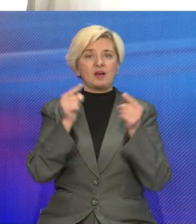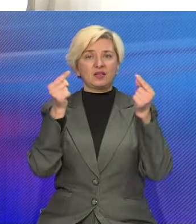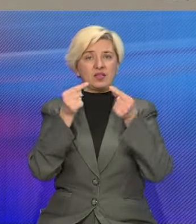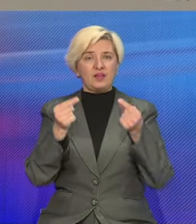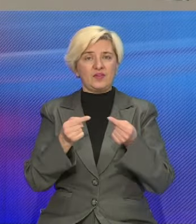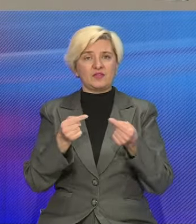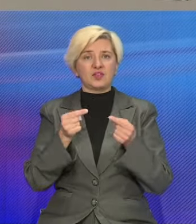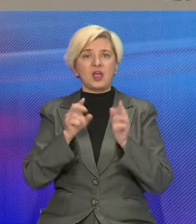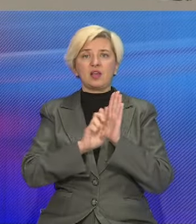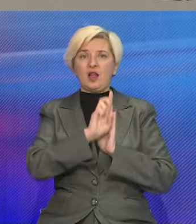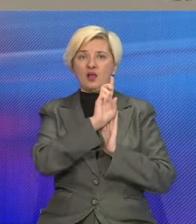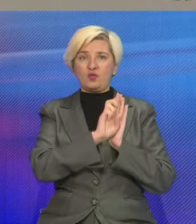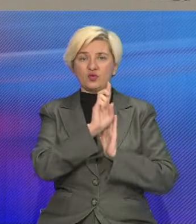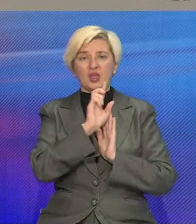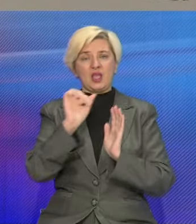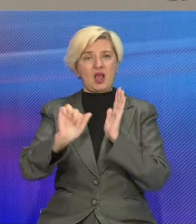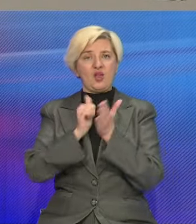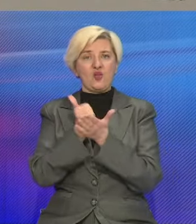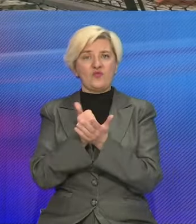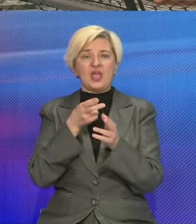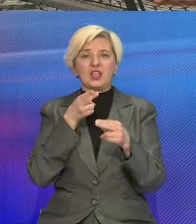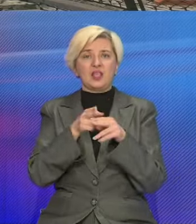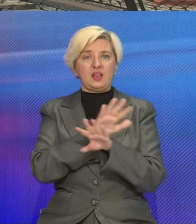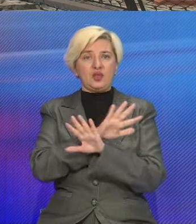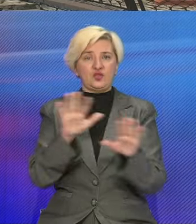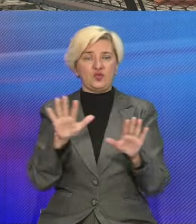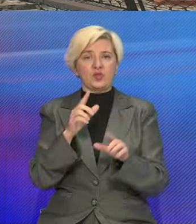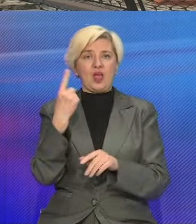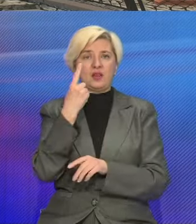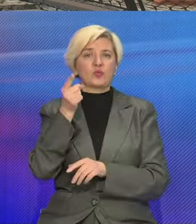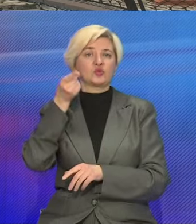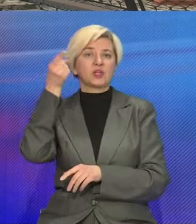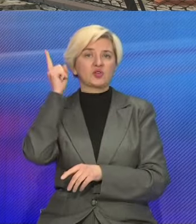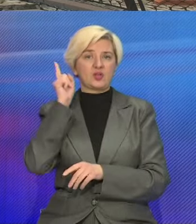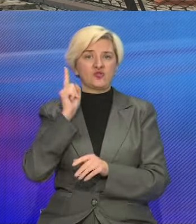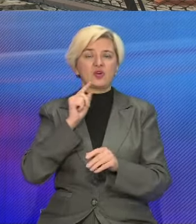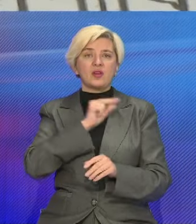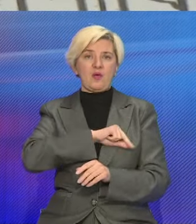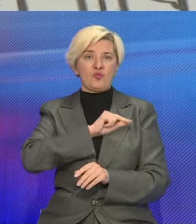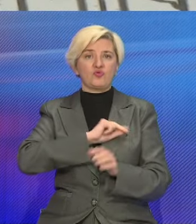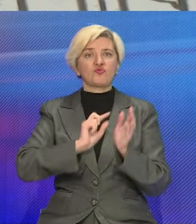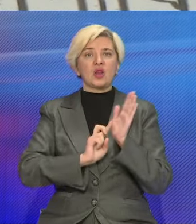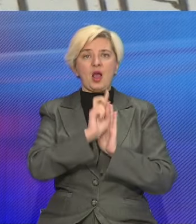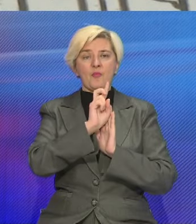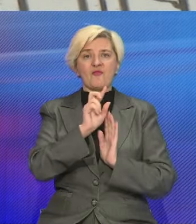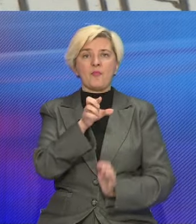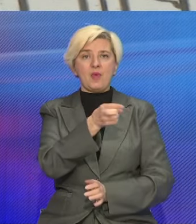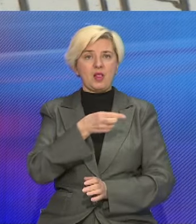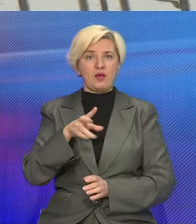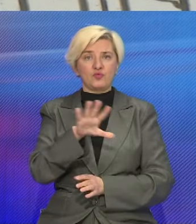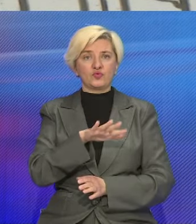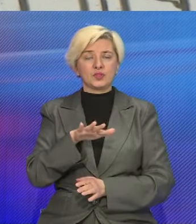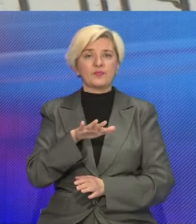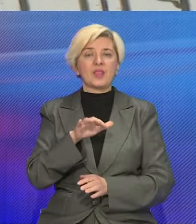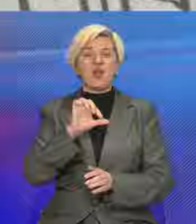с калужай, і галунне ни у якім разі не нашкодзіць одному з осторожитних дзеючих храмів Білорусі. Увынні куспыніліся на